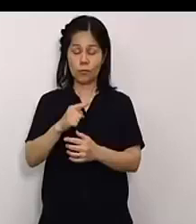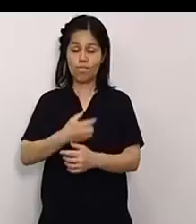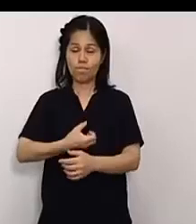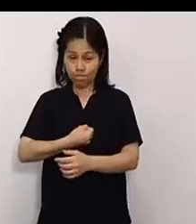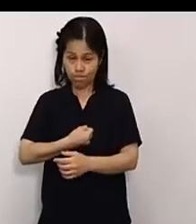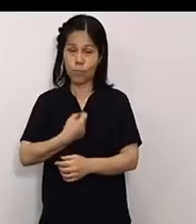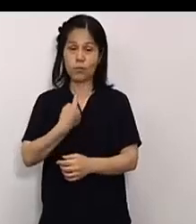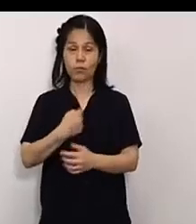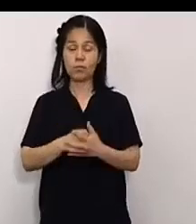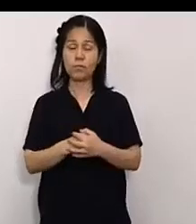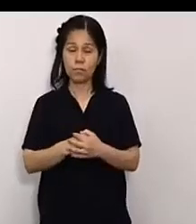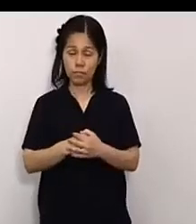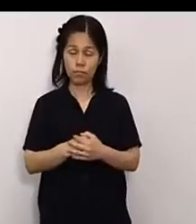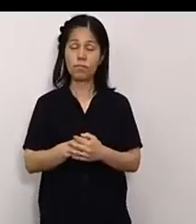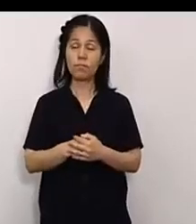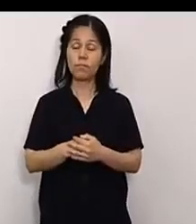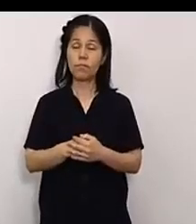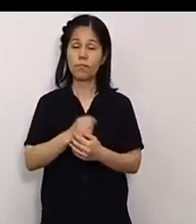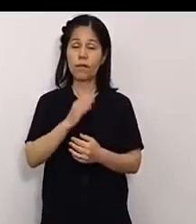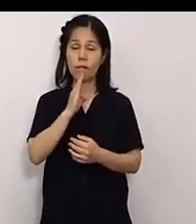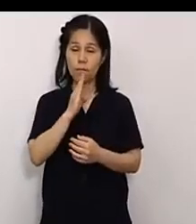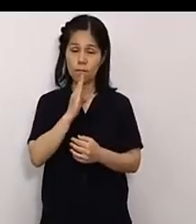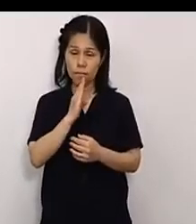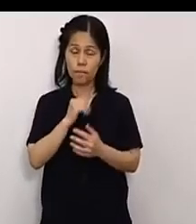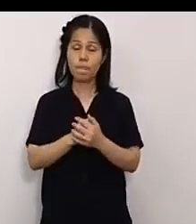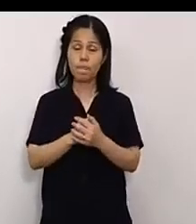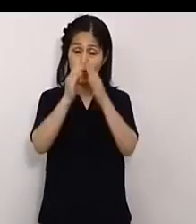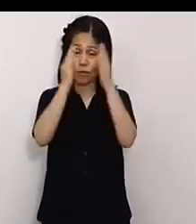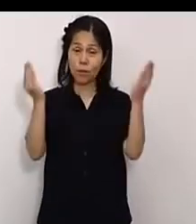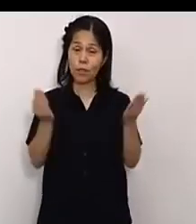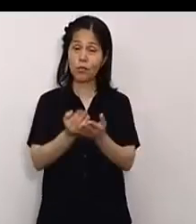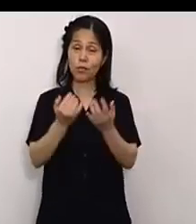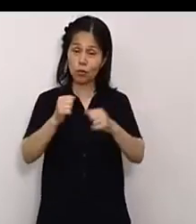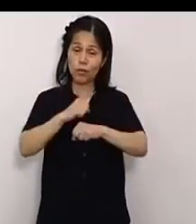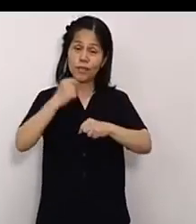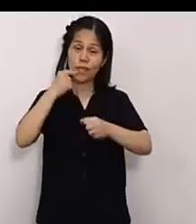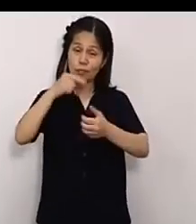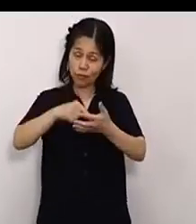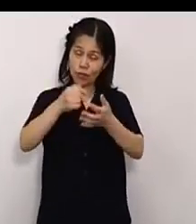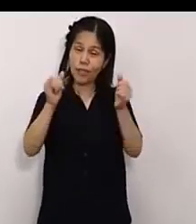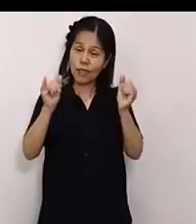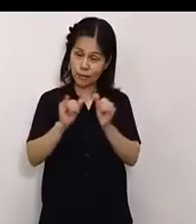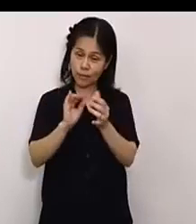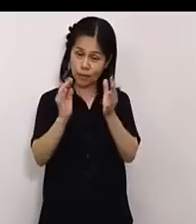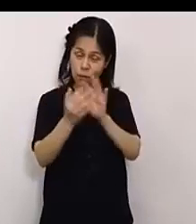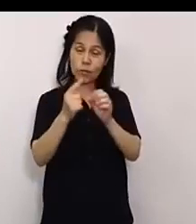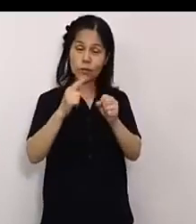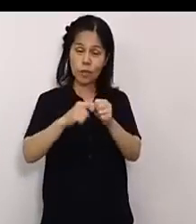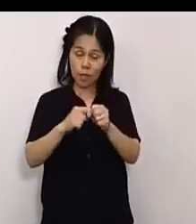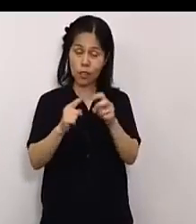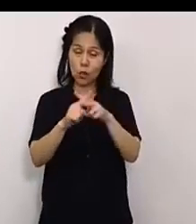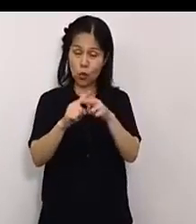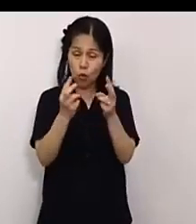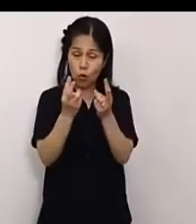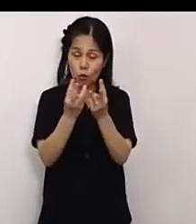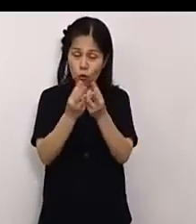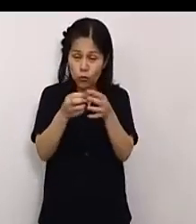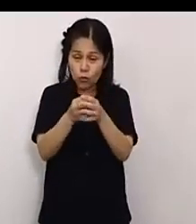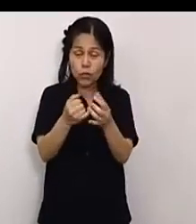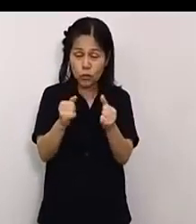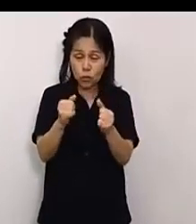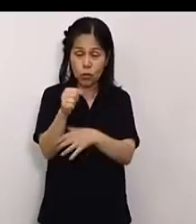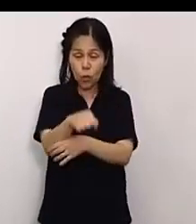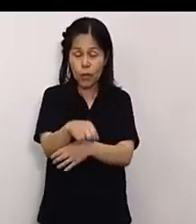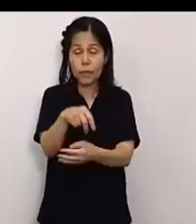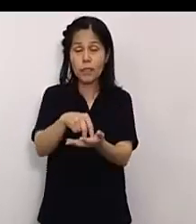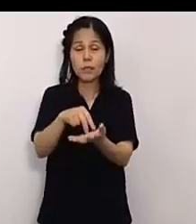があるからなんですね。だから本当に全ての人が生きやすい社会にするためには、マイノリティとか社会的経済的